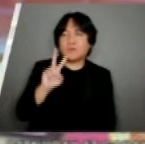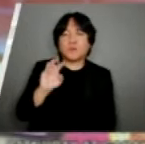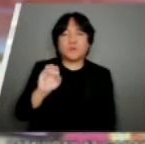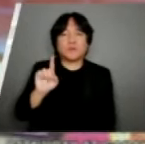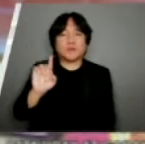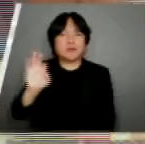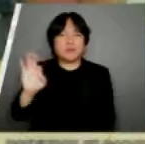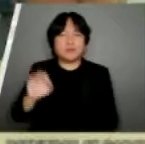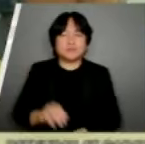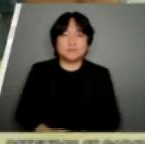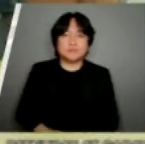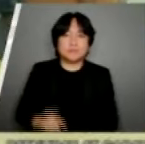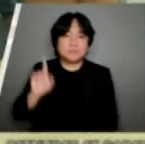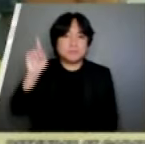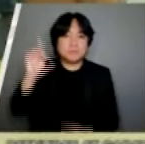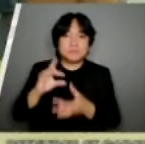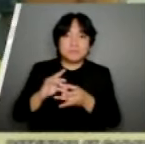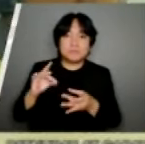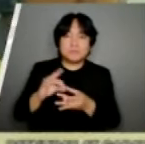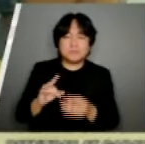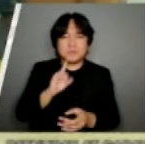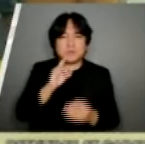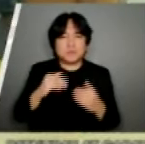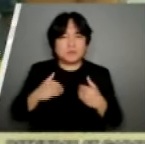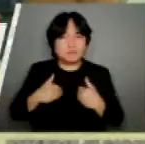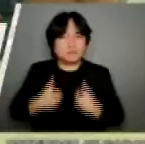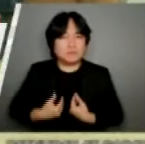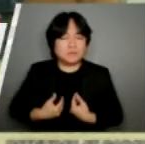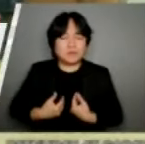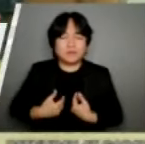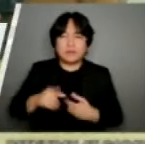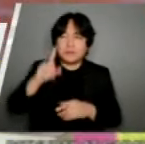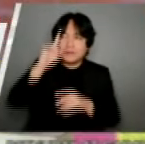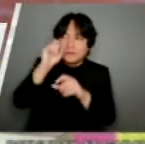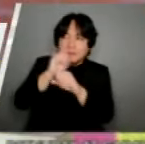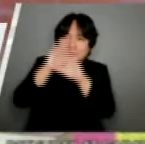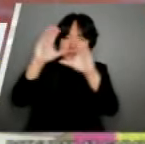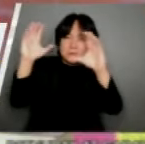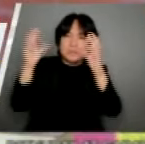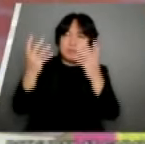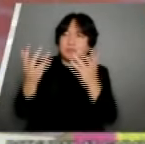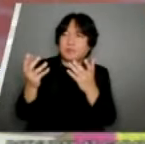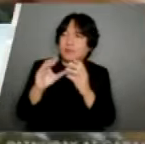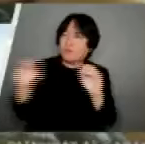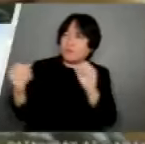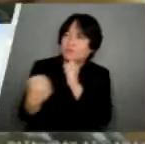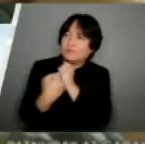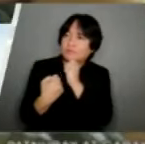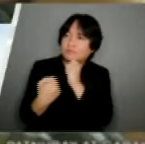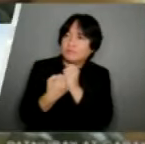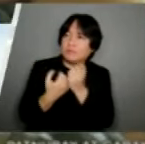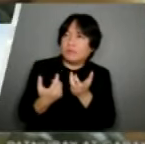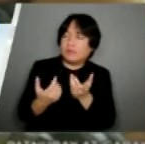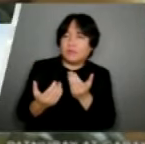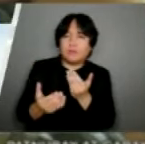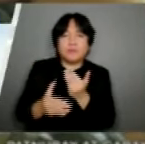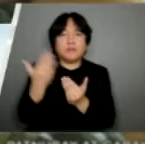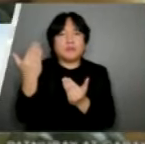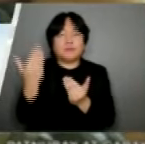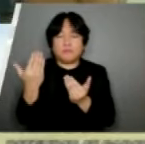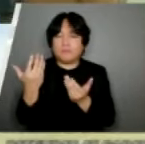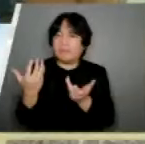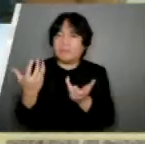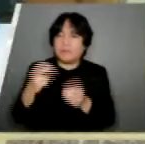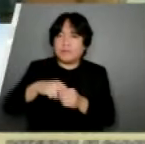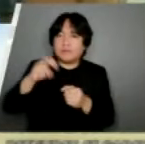Nakakapagod talaga mangarap. Well, nakakapagod lalo na kapag walang sumusuporta. Siguro yung kasi dumating rin daw sa punto